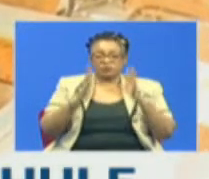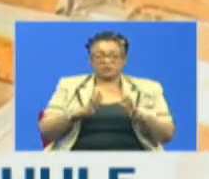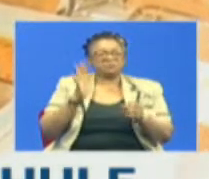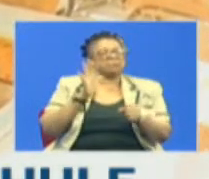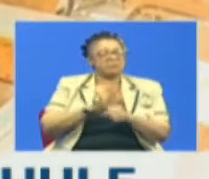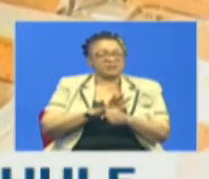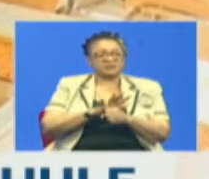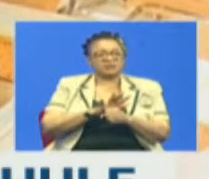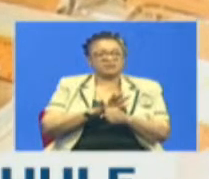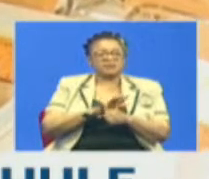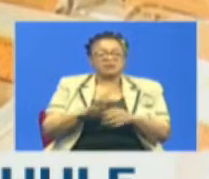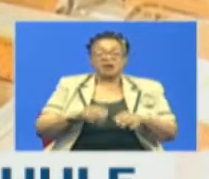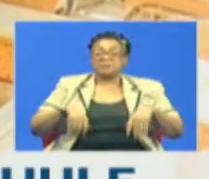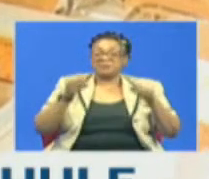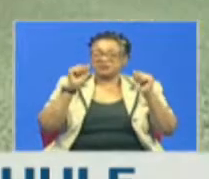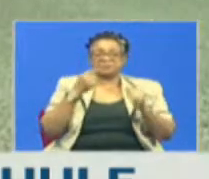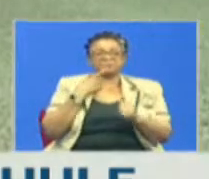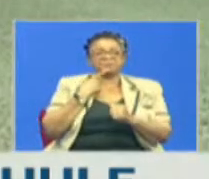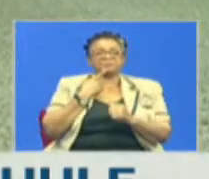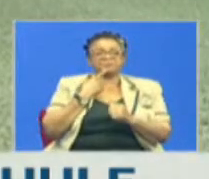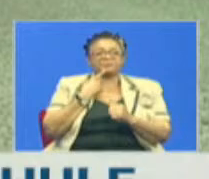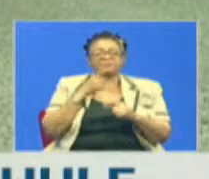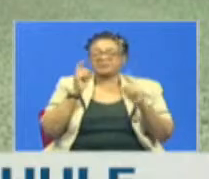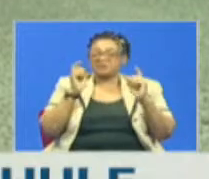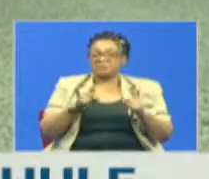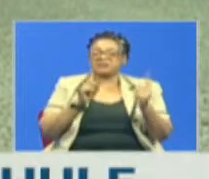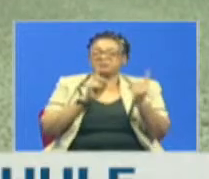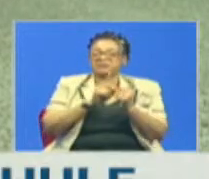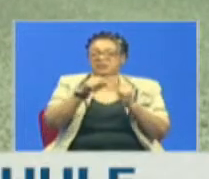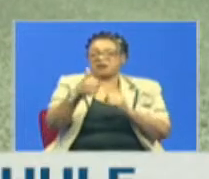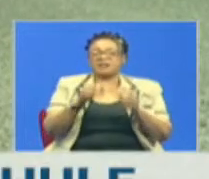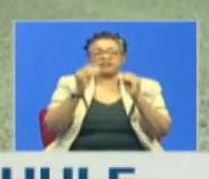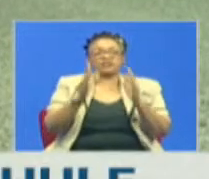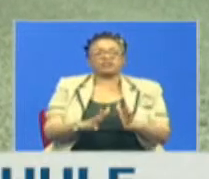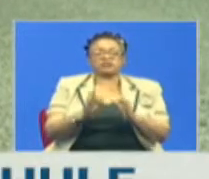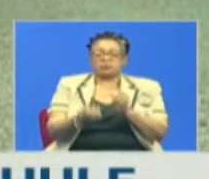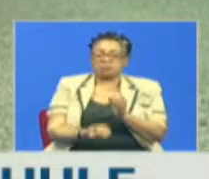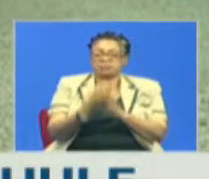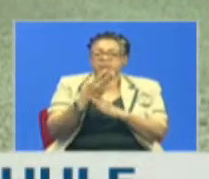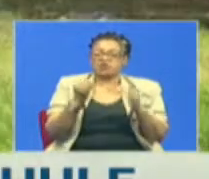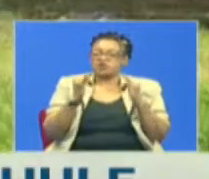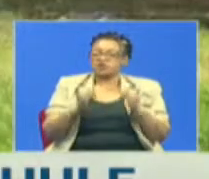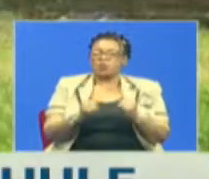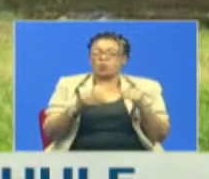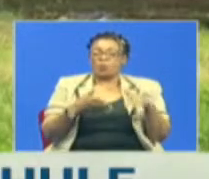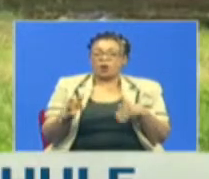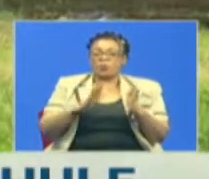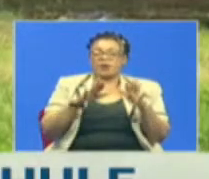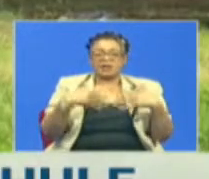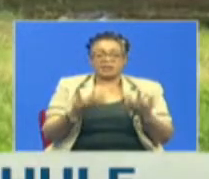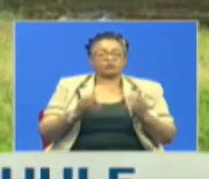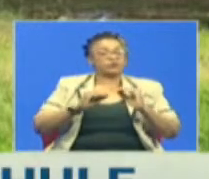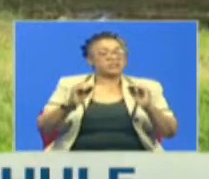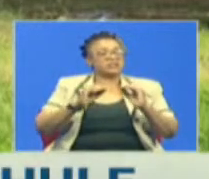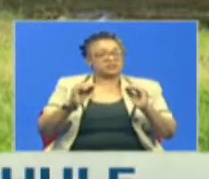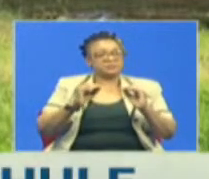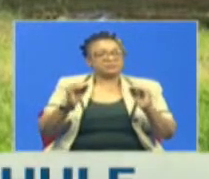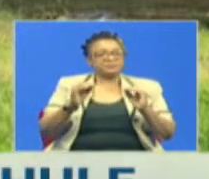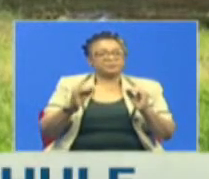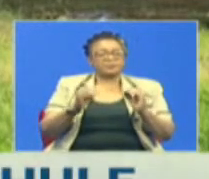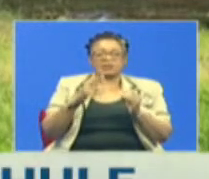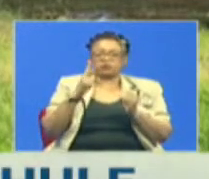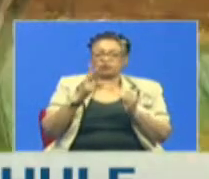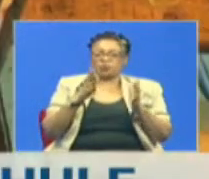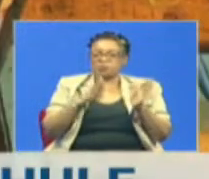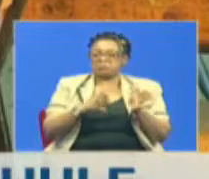anasema kwamba itambidi akutane na walimu wenzake kubuni mfumo wa kutoa mafunzo kwa wanafunzi kwa awamu mbili kila